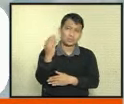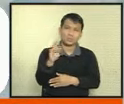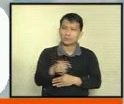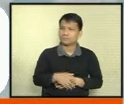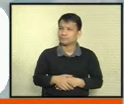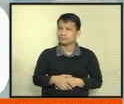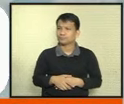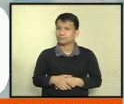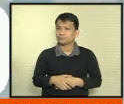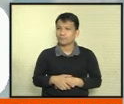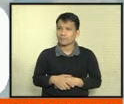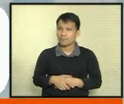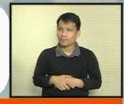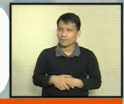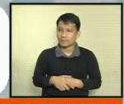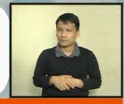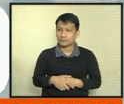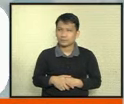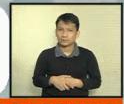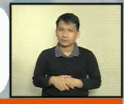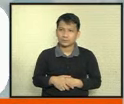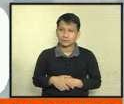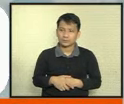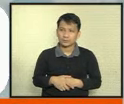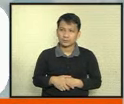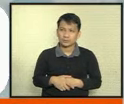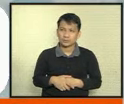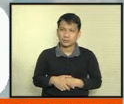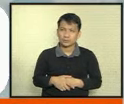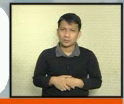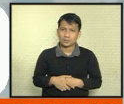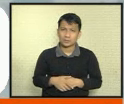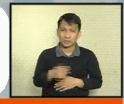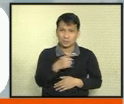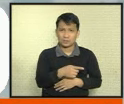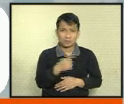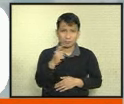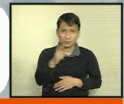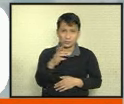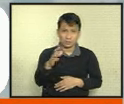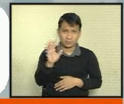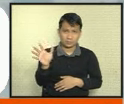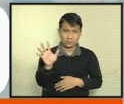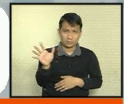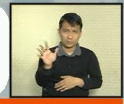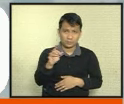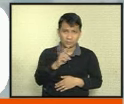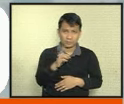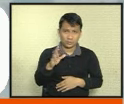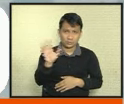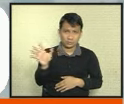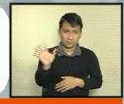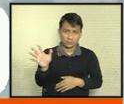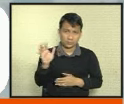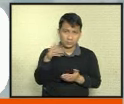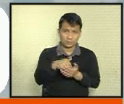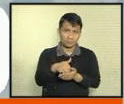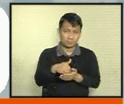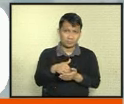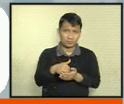Arman. Sir. Yes, sir. Opo. Sir, yung 155,000, ibabalik niyo po? Ano po?